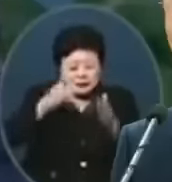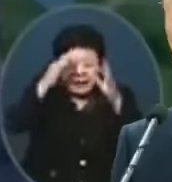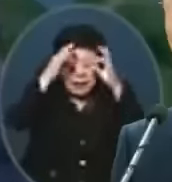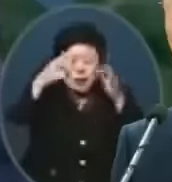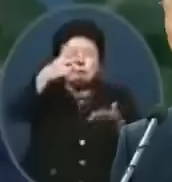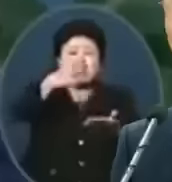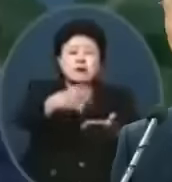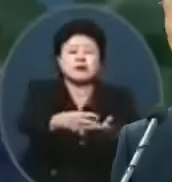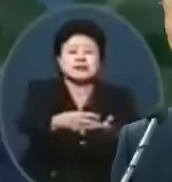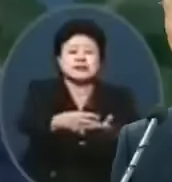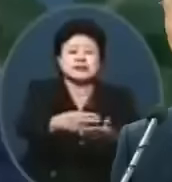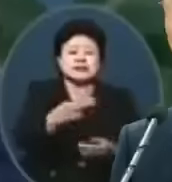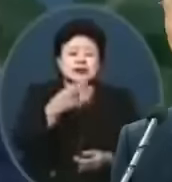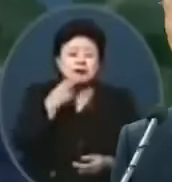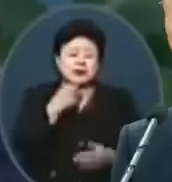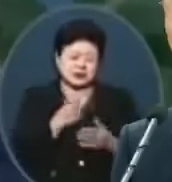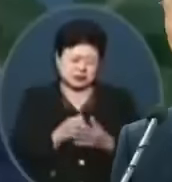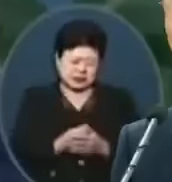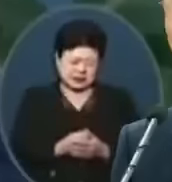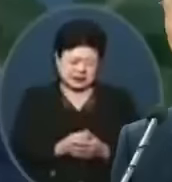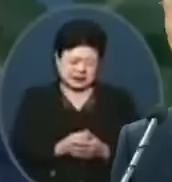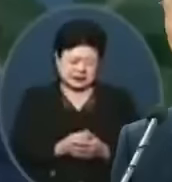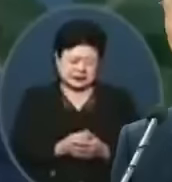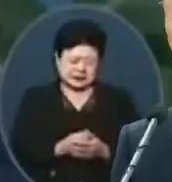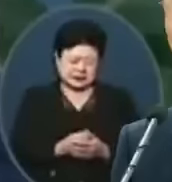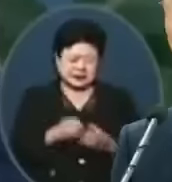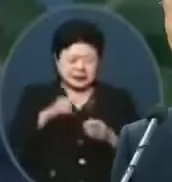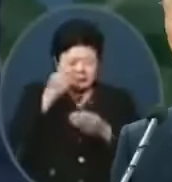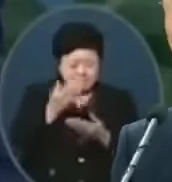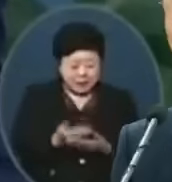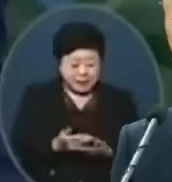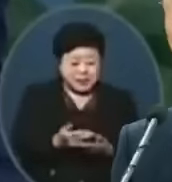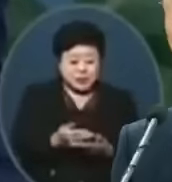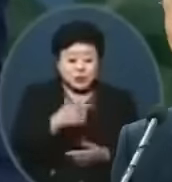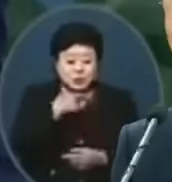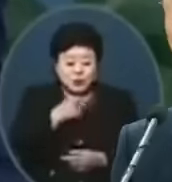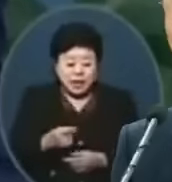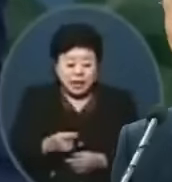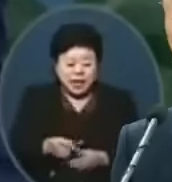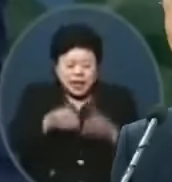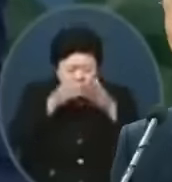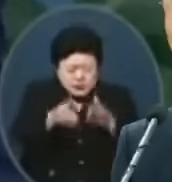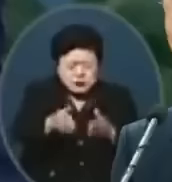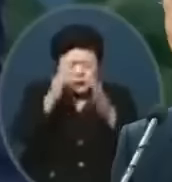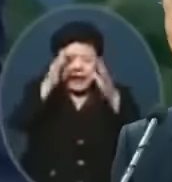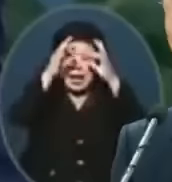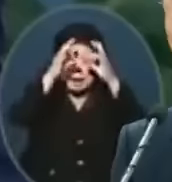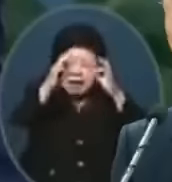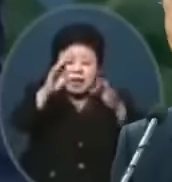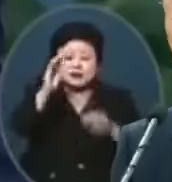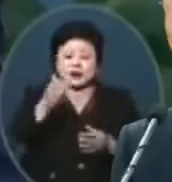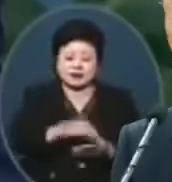법칙을 사용하기 안기 때문인 것입니다. 내가 응답받기를 원하는 것을 집중해서 바라보면